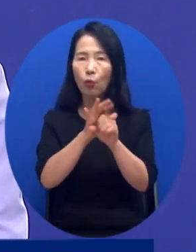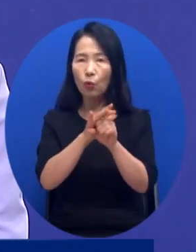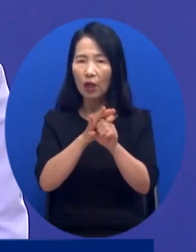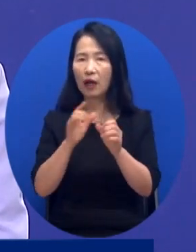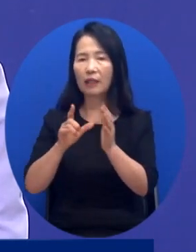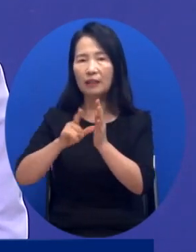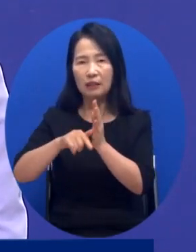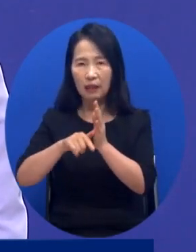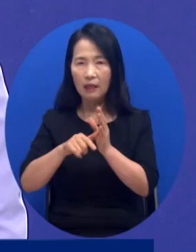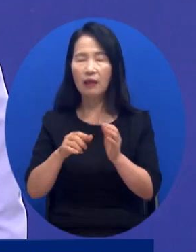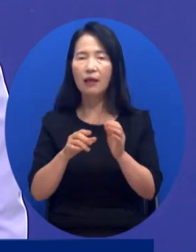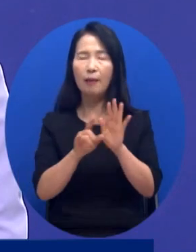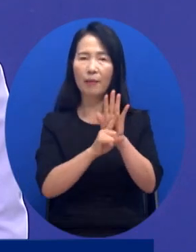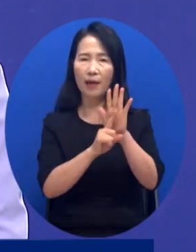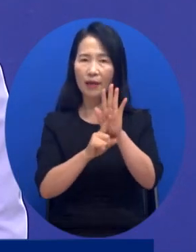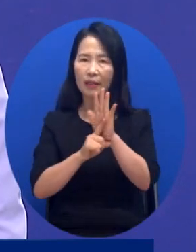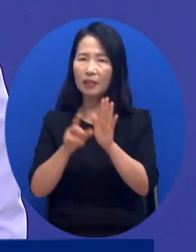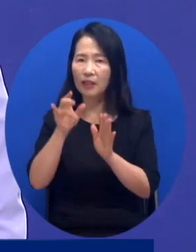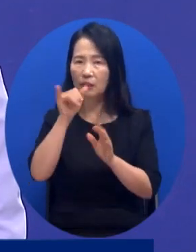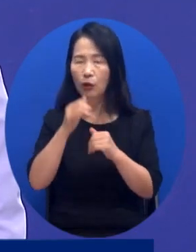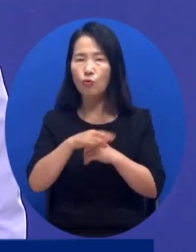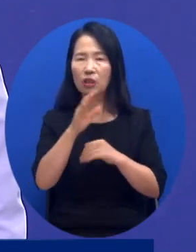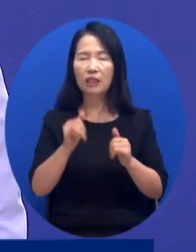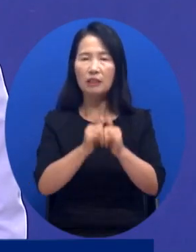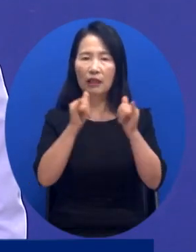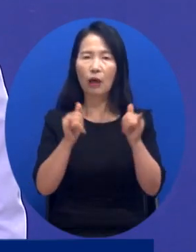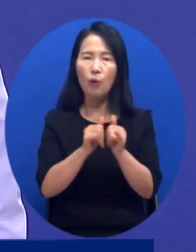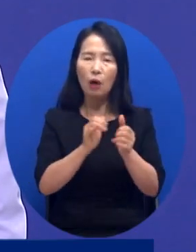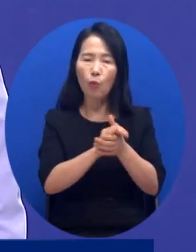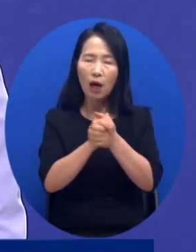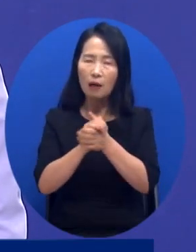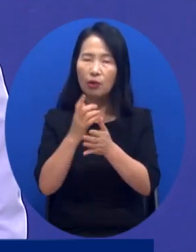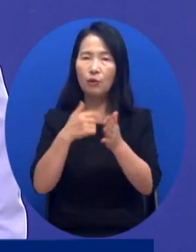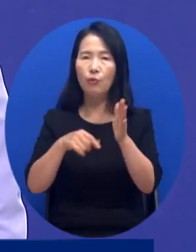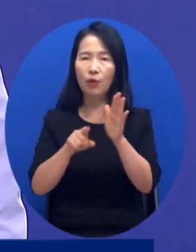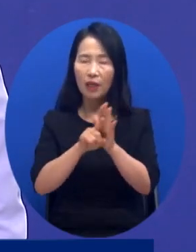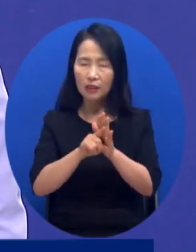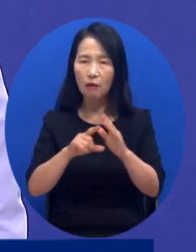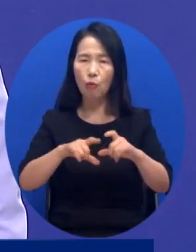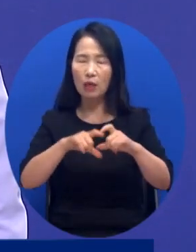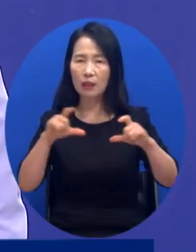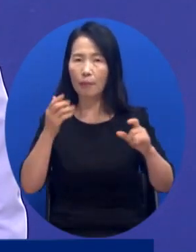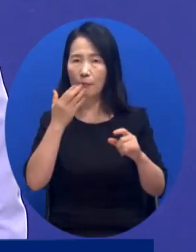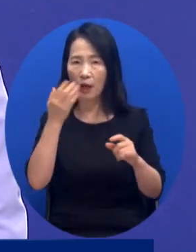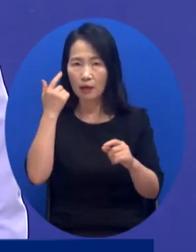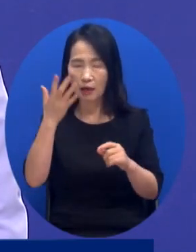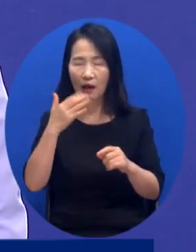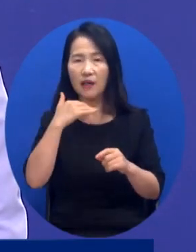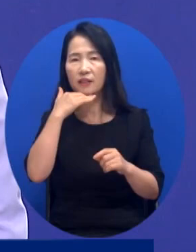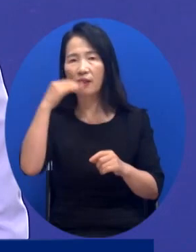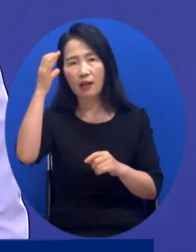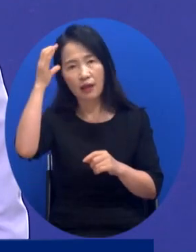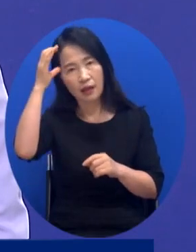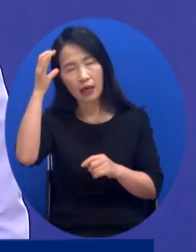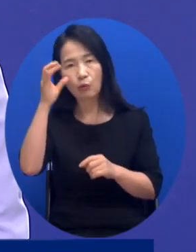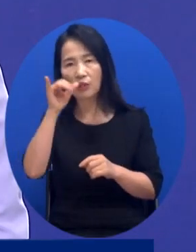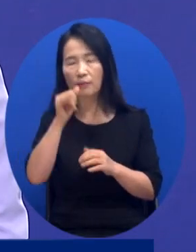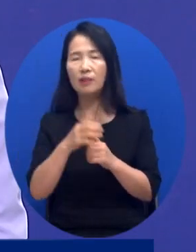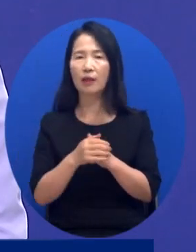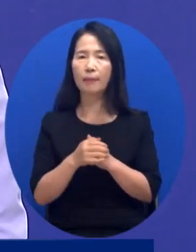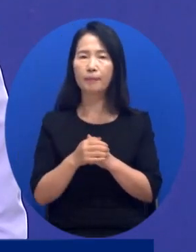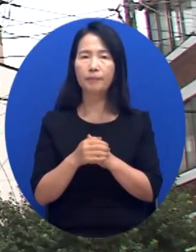캠페인을 전개합니다. 우리 사회 화합을 위한 캠페인으로 확산할 수 있을지 기대를 모으고 있습니다. 김덕원 기자가